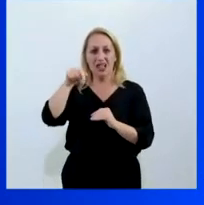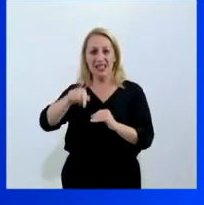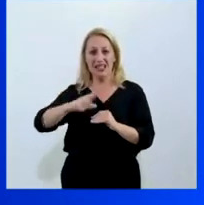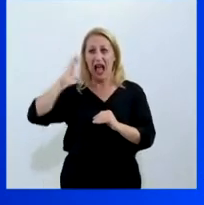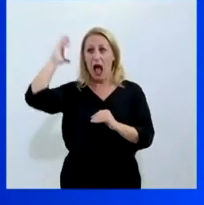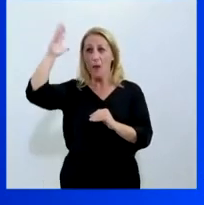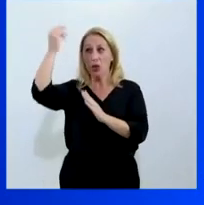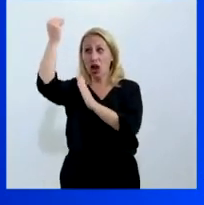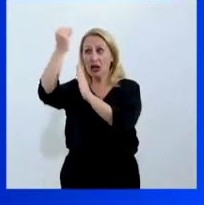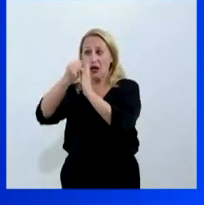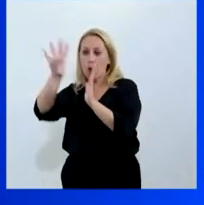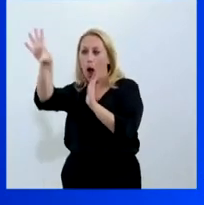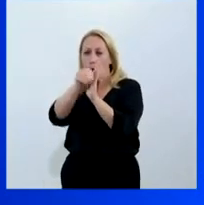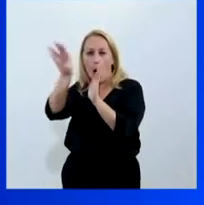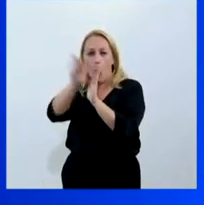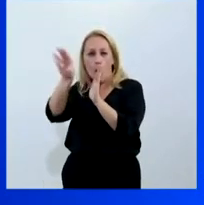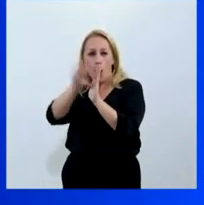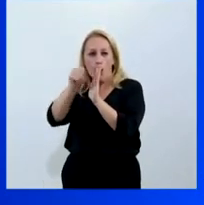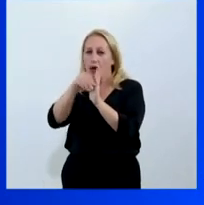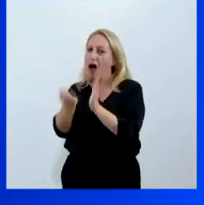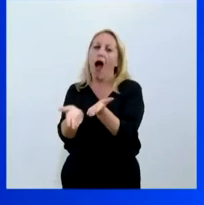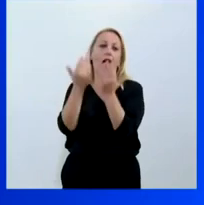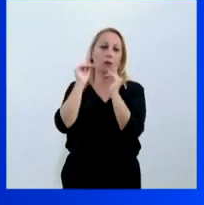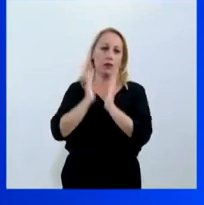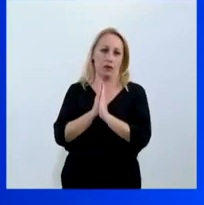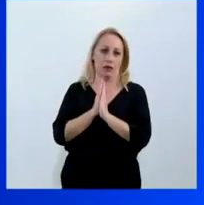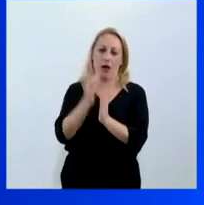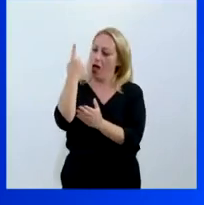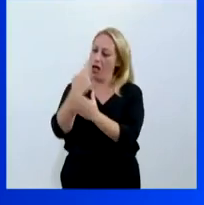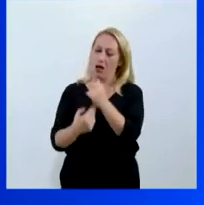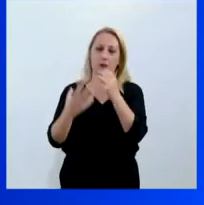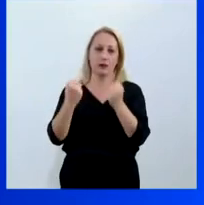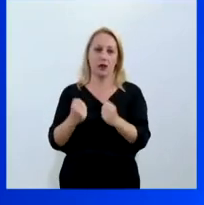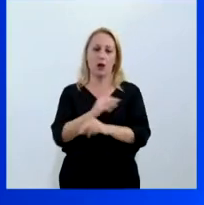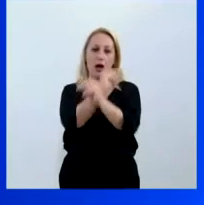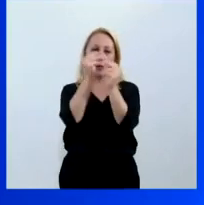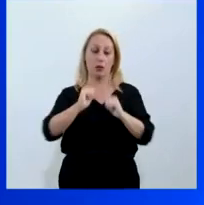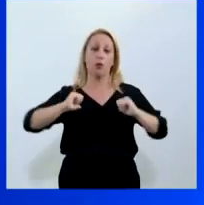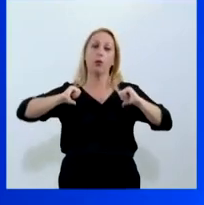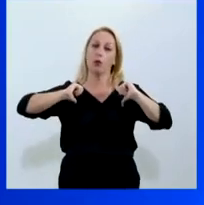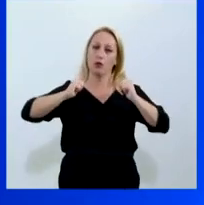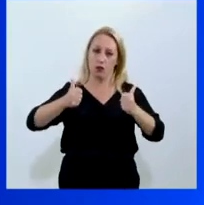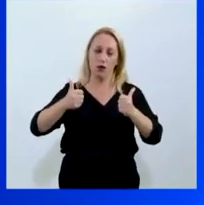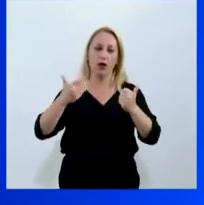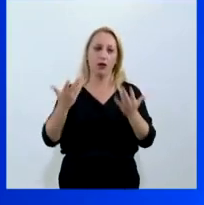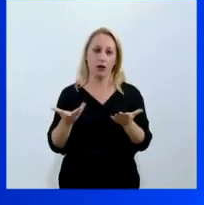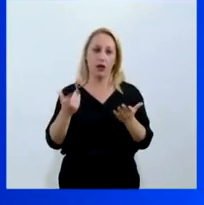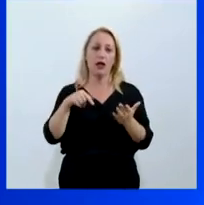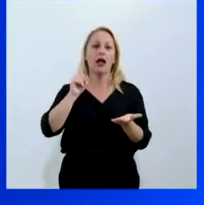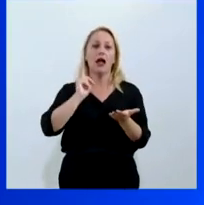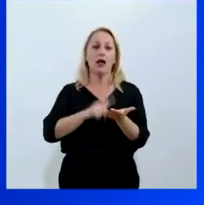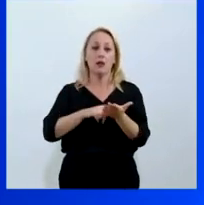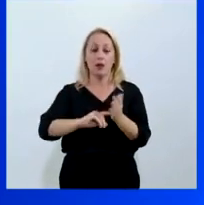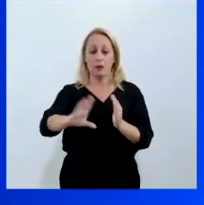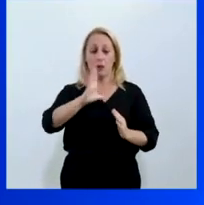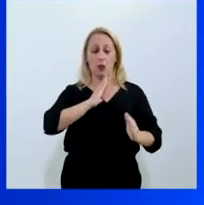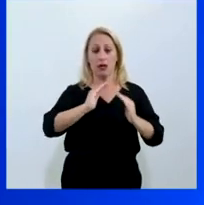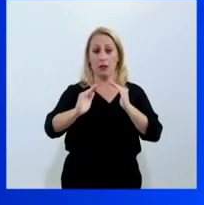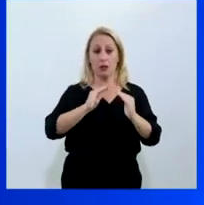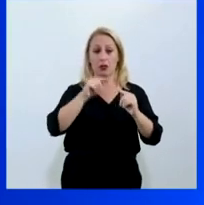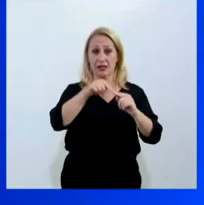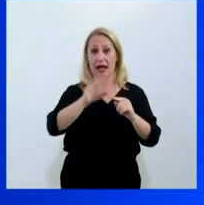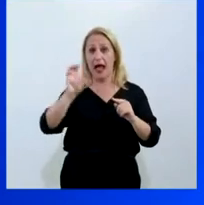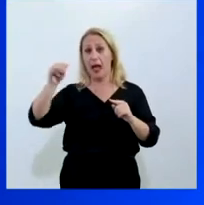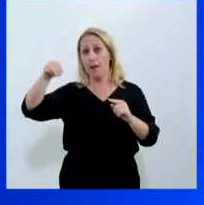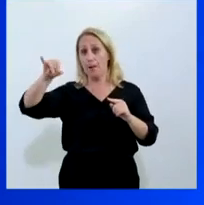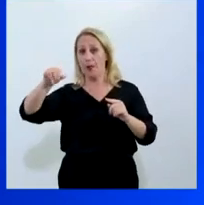μετεωρολογικά δεδομένα τα οποία έχουμε στη διάθεσή μας. Και γι' αυτό και μία από τις πρώτες πρωτοβουλίες θα είναι η μεταφορά στην πολιτική προστασία και της ΕΜΗ,